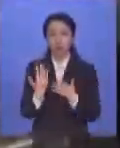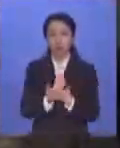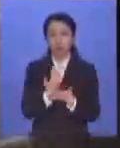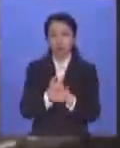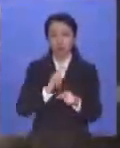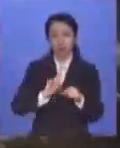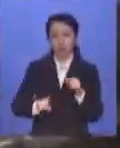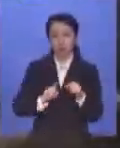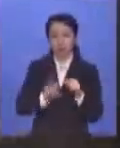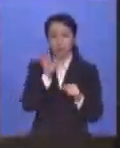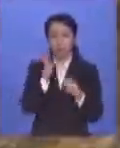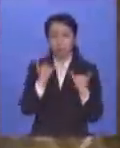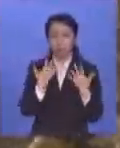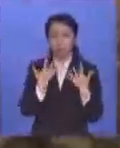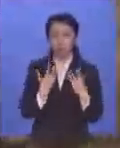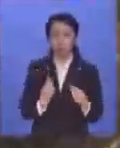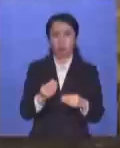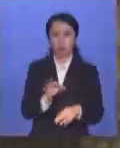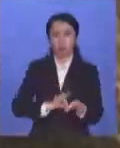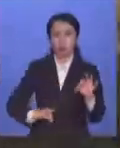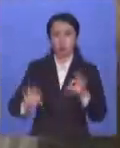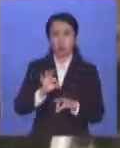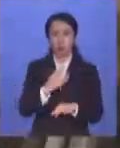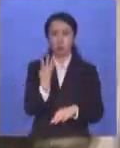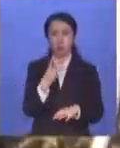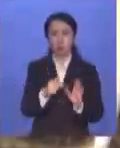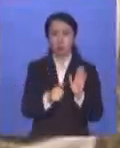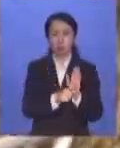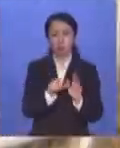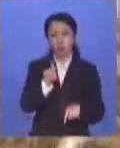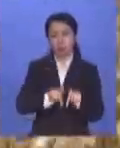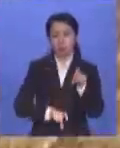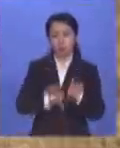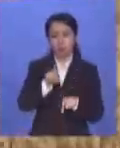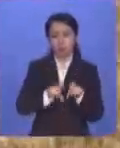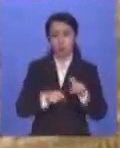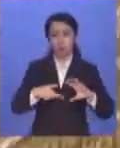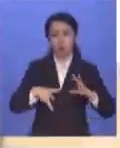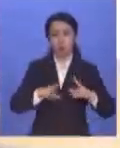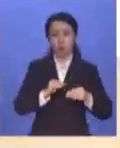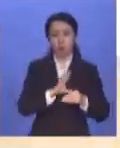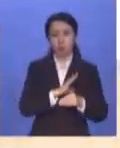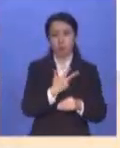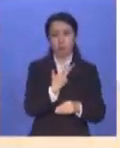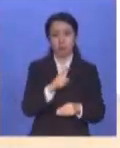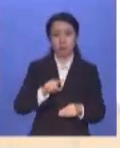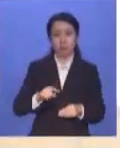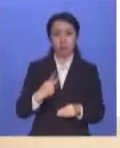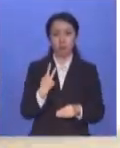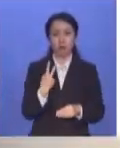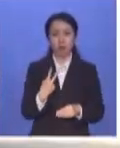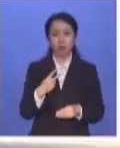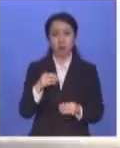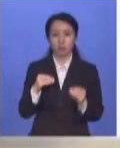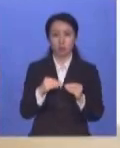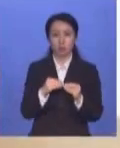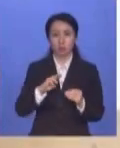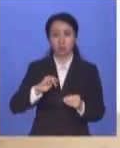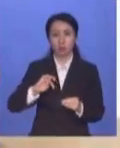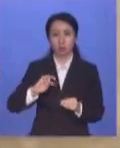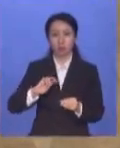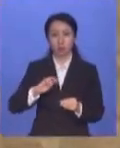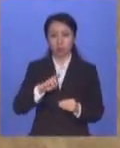сжатые сроки на сегодняшний день по области имеется 46 элеваторов общий объём которых составляет 3,2